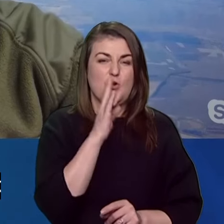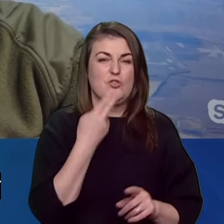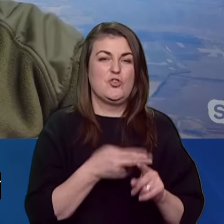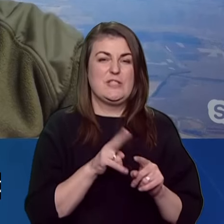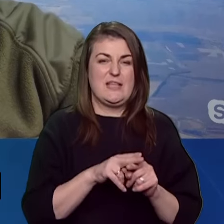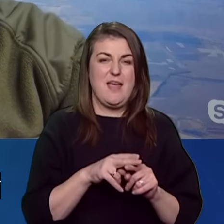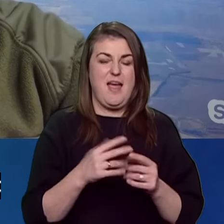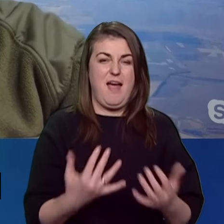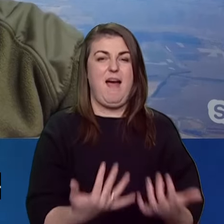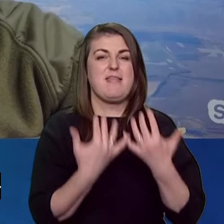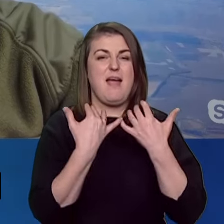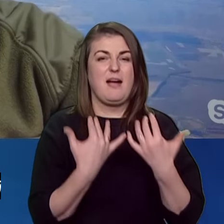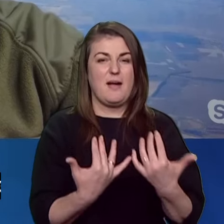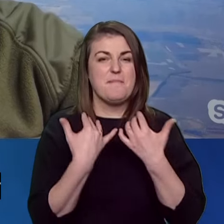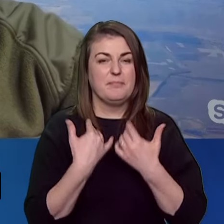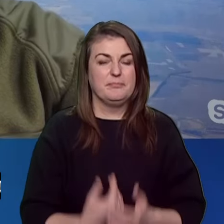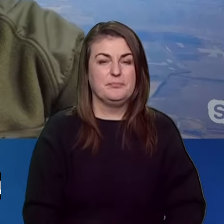цих ворожих атак?